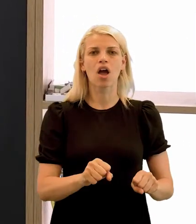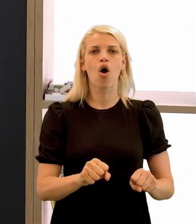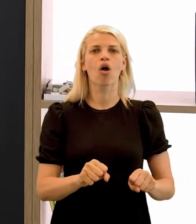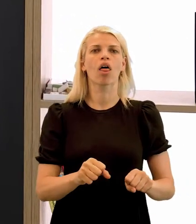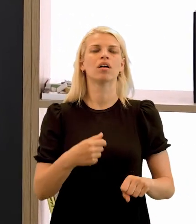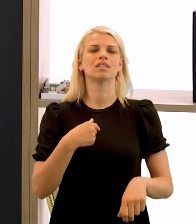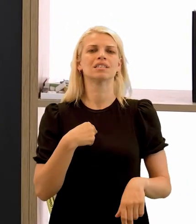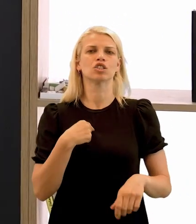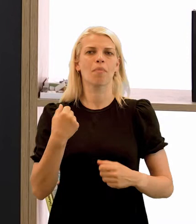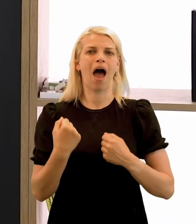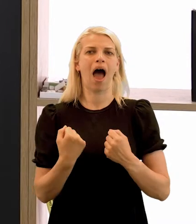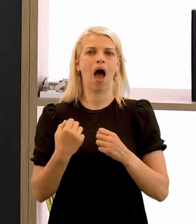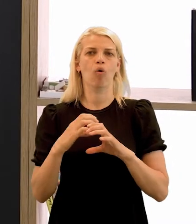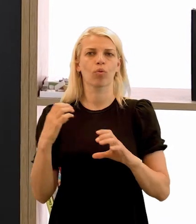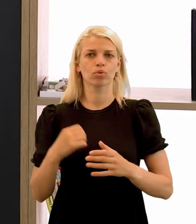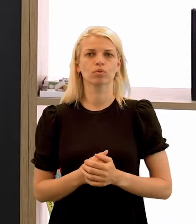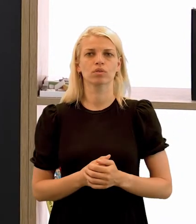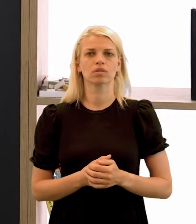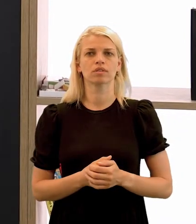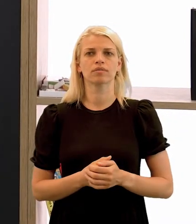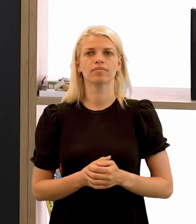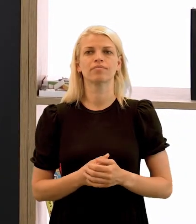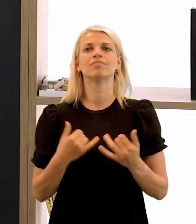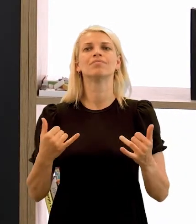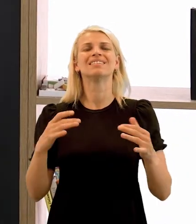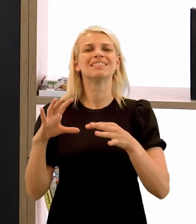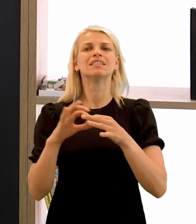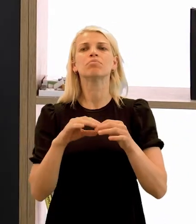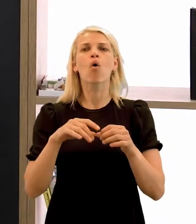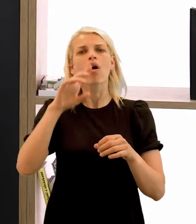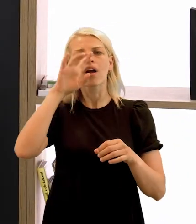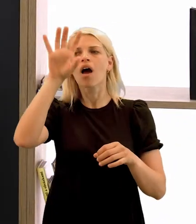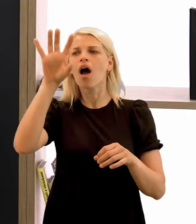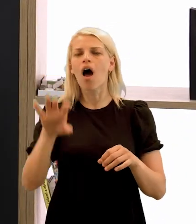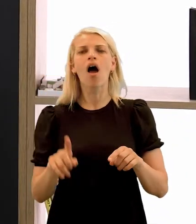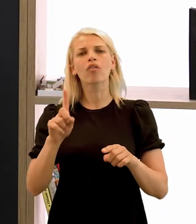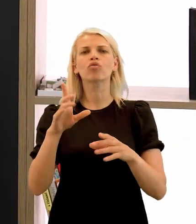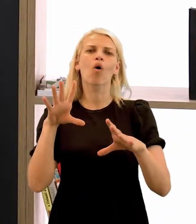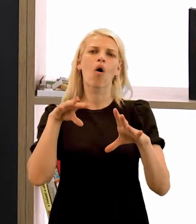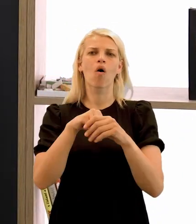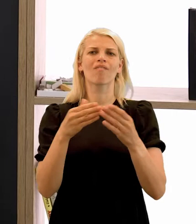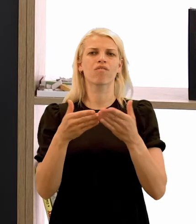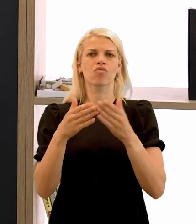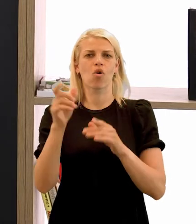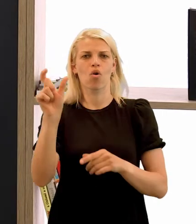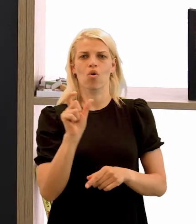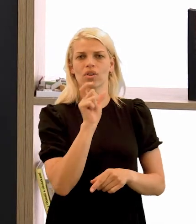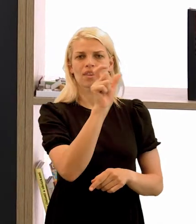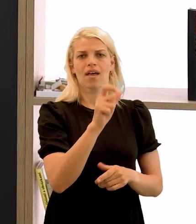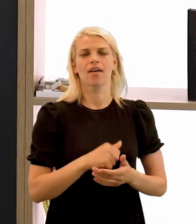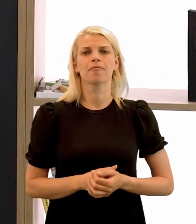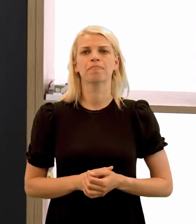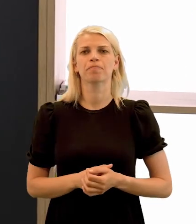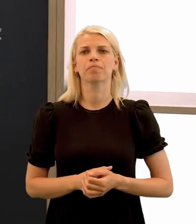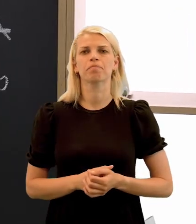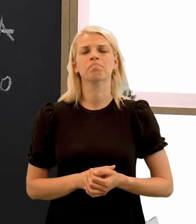nestihol autobus. Skúsme vybrať spojku napríklad aj z týchto, ktoré máte uvedené na tomto papieri. Čo